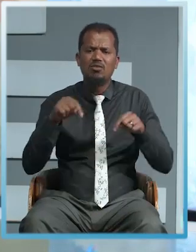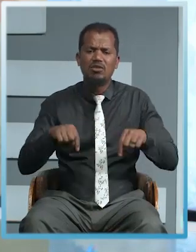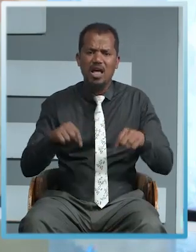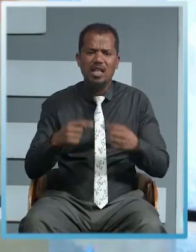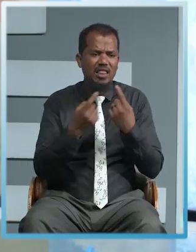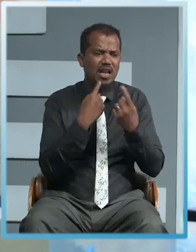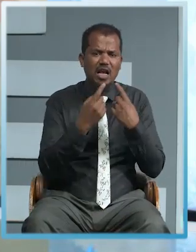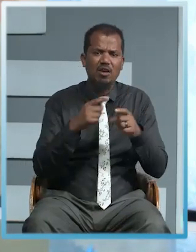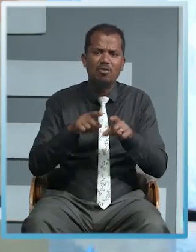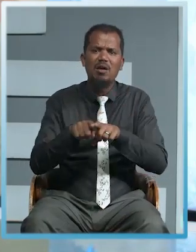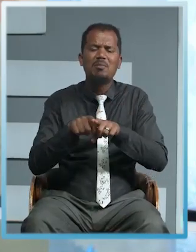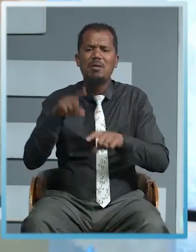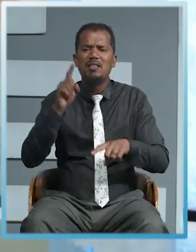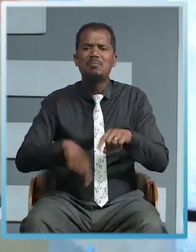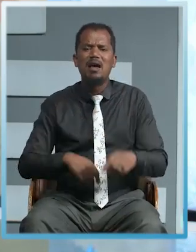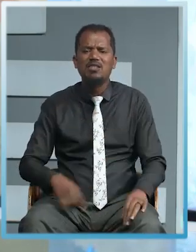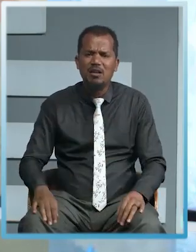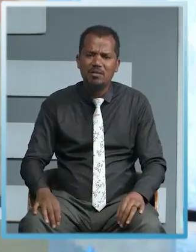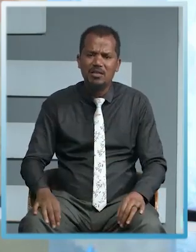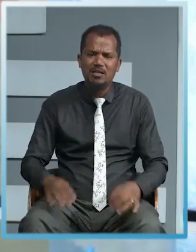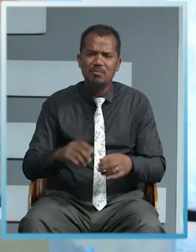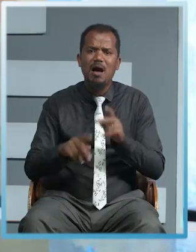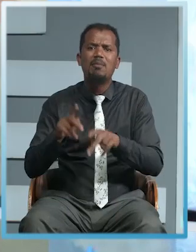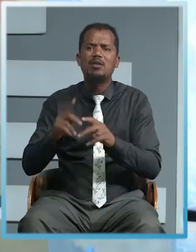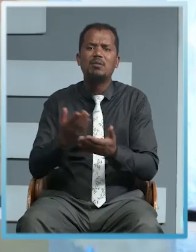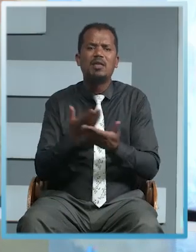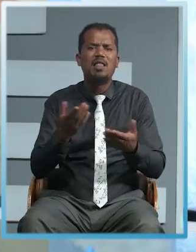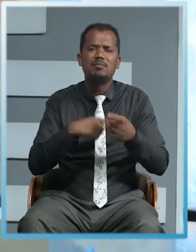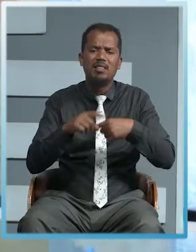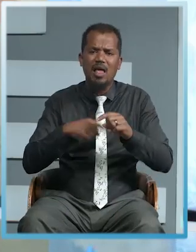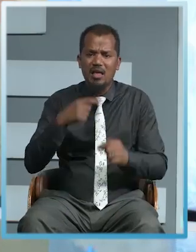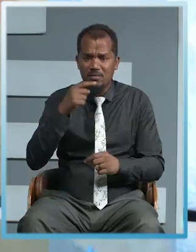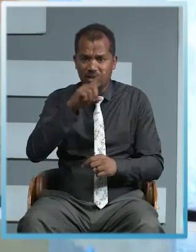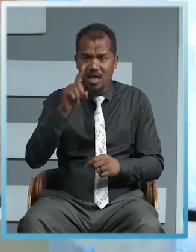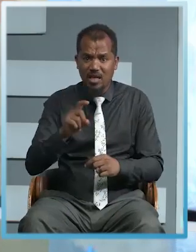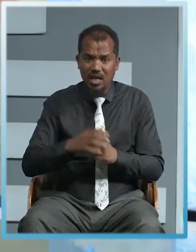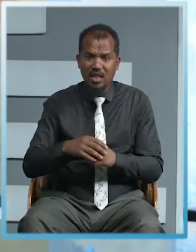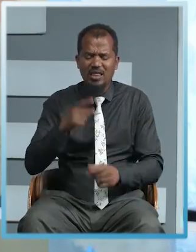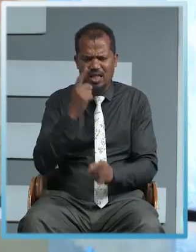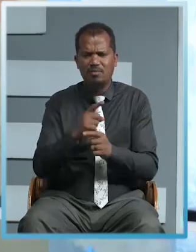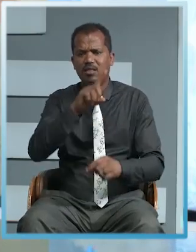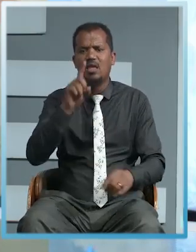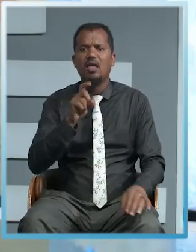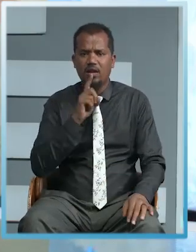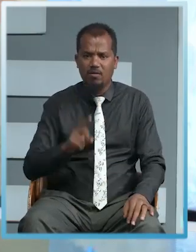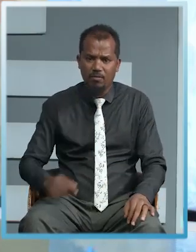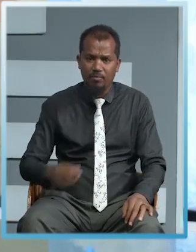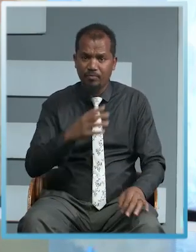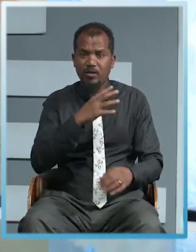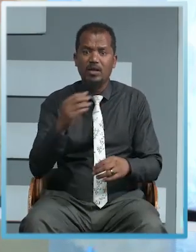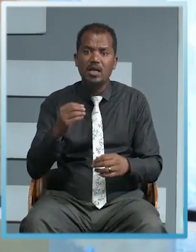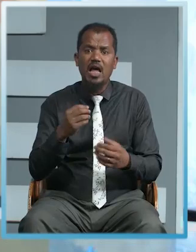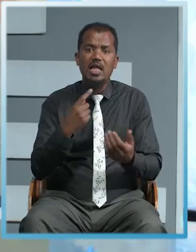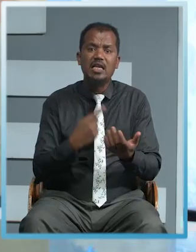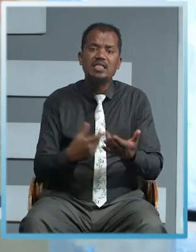زاري ثانية قاعدوا مقبضات يم أي تلبت مهابرسب كيت متى يميل تياكي تجبي تياكي إنه